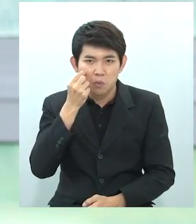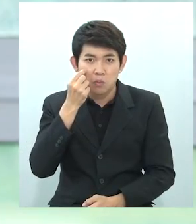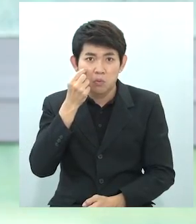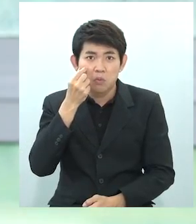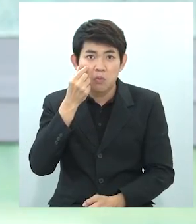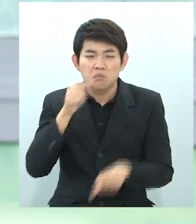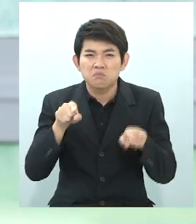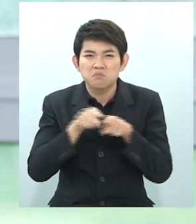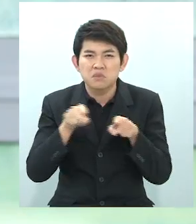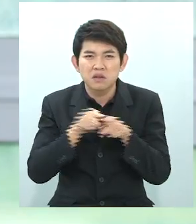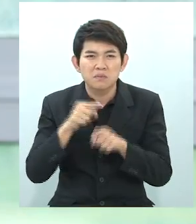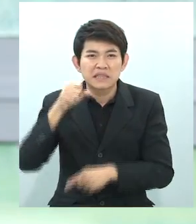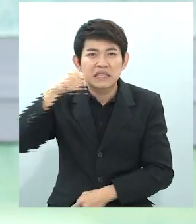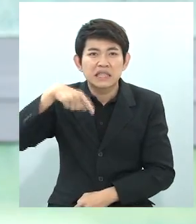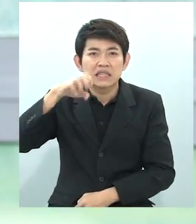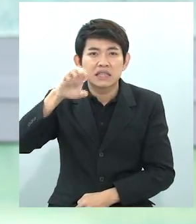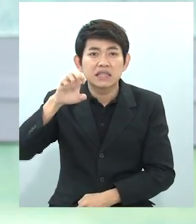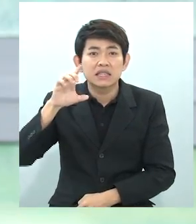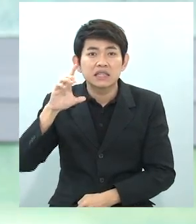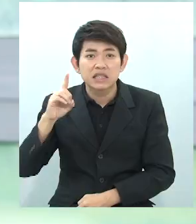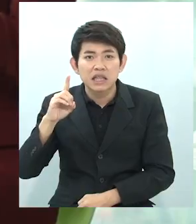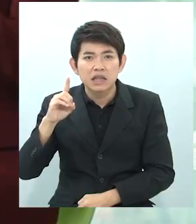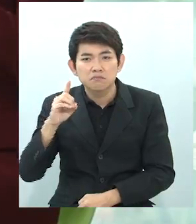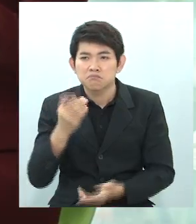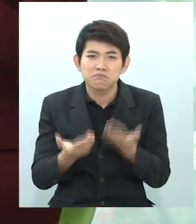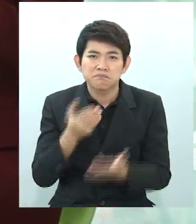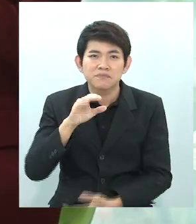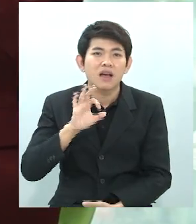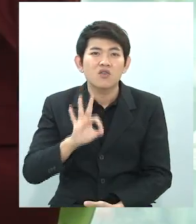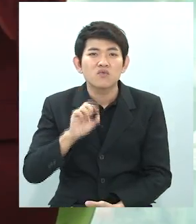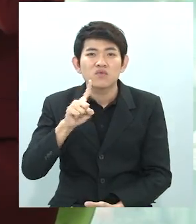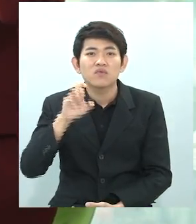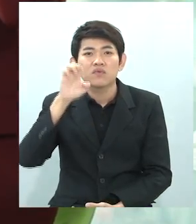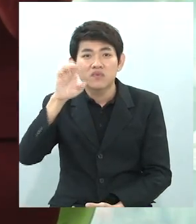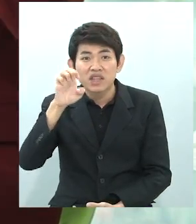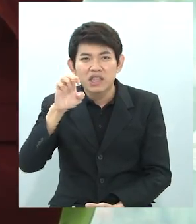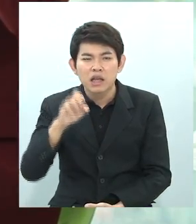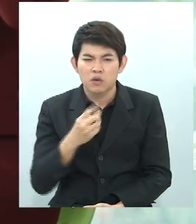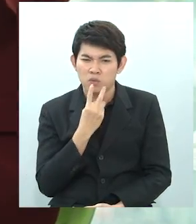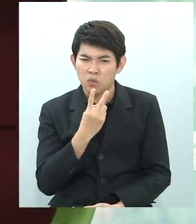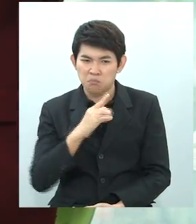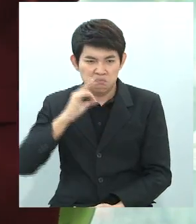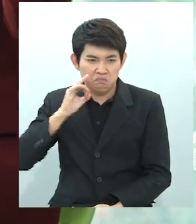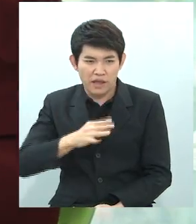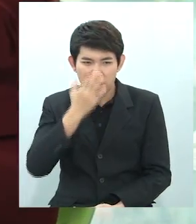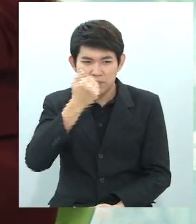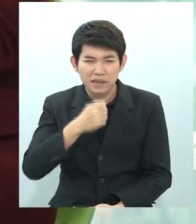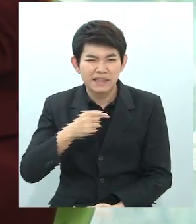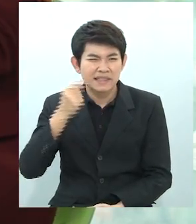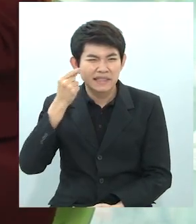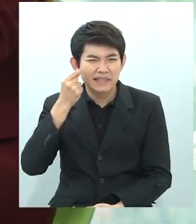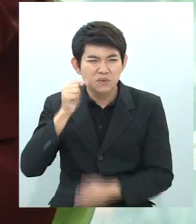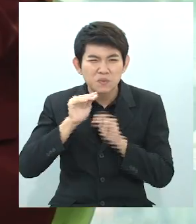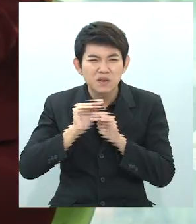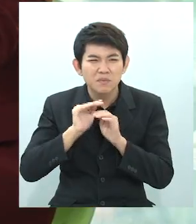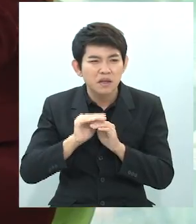ว่าเป็นซีสนะคะหรือว่าเหมือนฝีเล็กๆอย่างเงี้ยค่ะ มันแลดูเป็นความค่อนข้างรุนแรงกว่าสิวประเภทพวกสิวอุดตันอะไรอย่างเงี้ยม